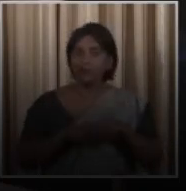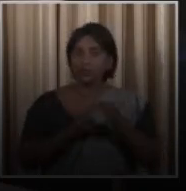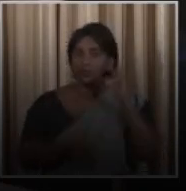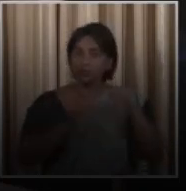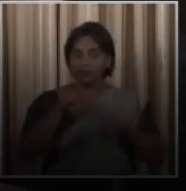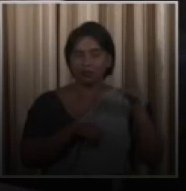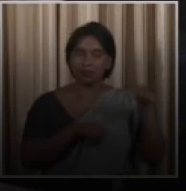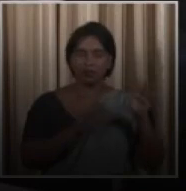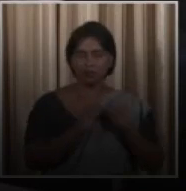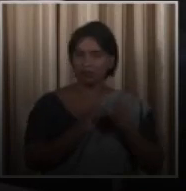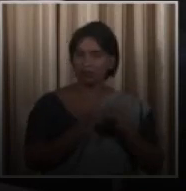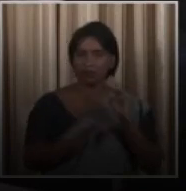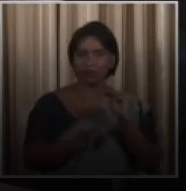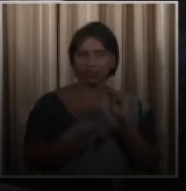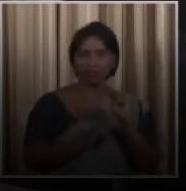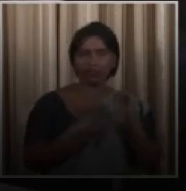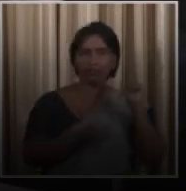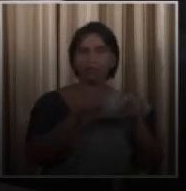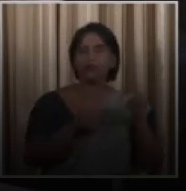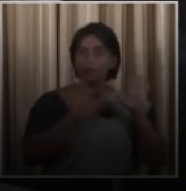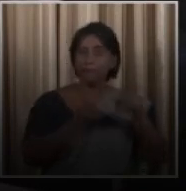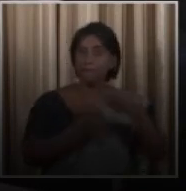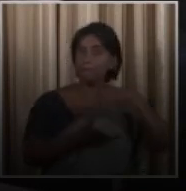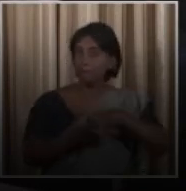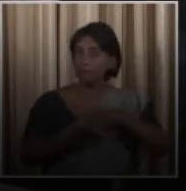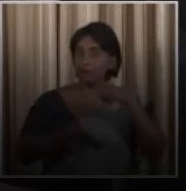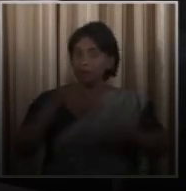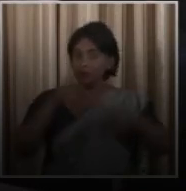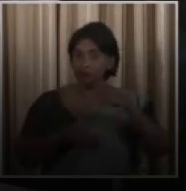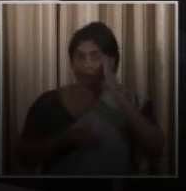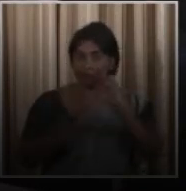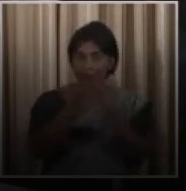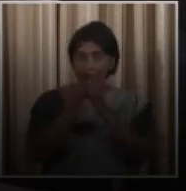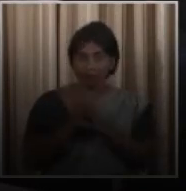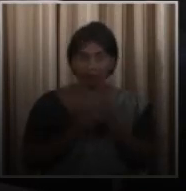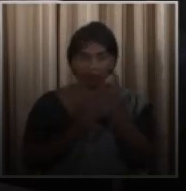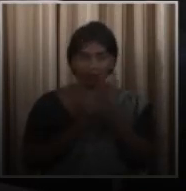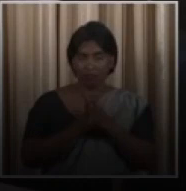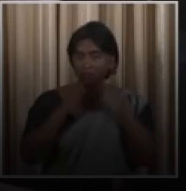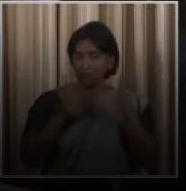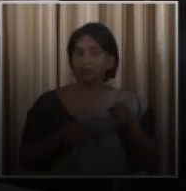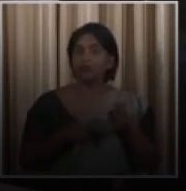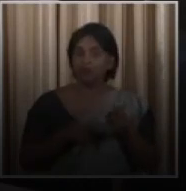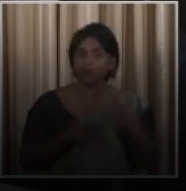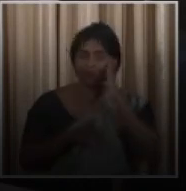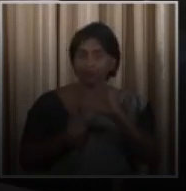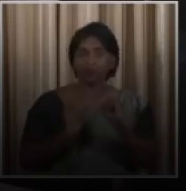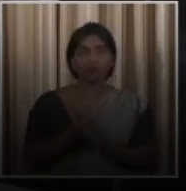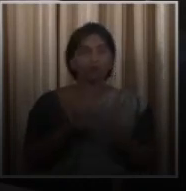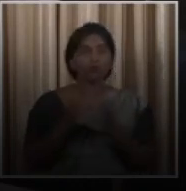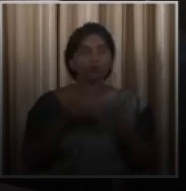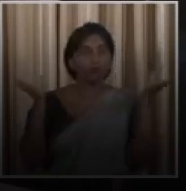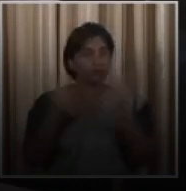ඡන්දකදී කමක් නැහැ. මොකද 30ක් 40ක් වෙයි. හැබැයි පළාත් පාලන මැතිවරණයේ මේ ස්වාධීන කණ්ඩායම් දහස් ගණනක් වැටෙන නිසා ස්වාධීන කණ්ඩායම් කැඳවා